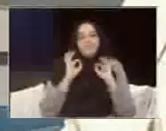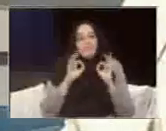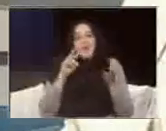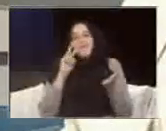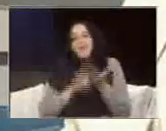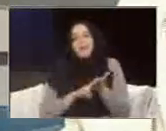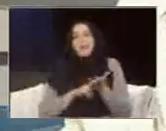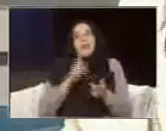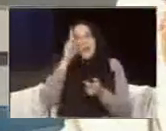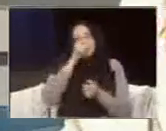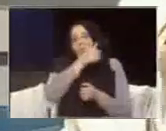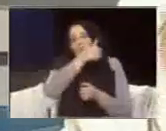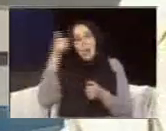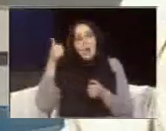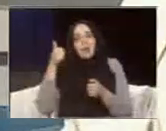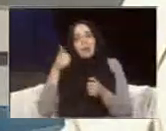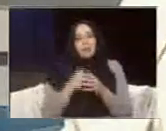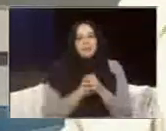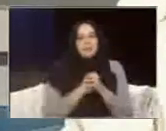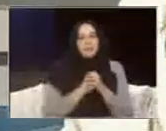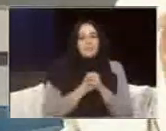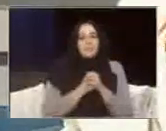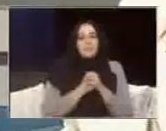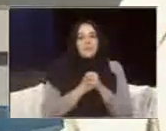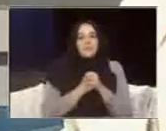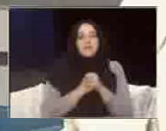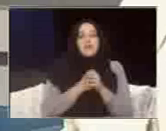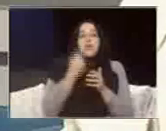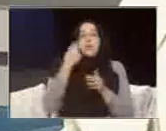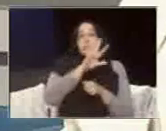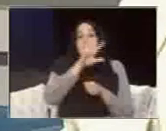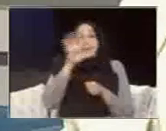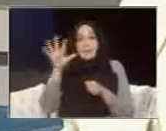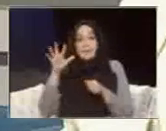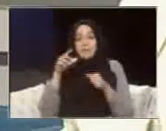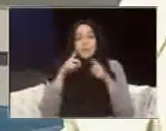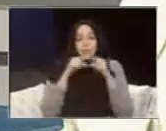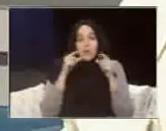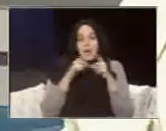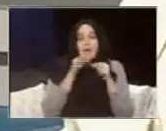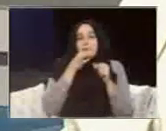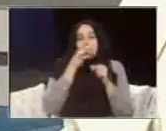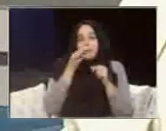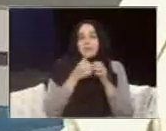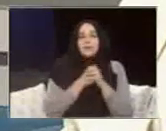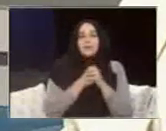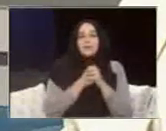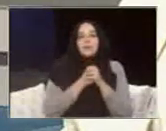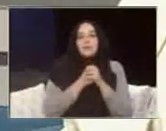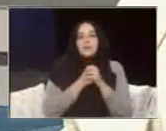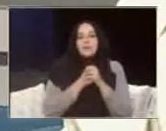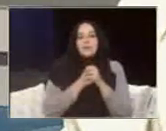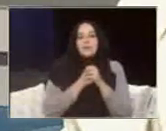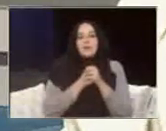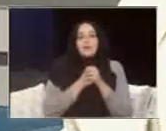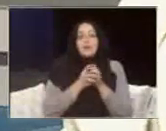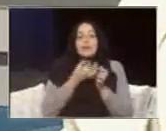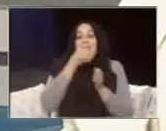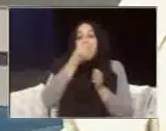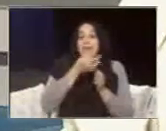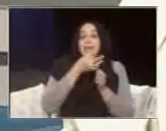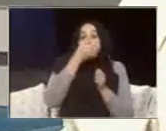أنه لا إله إلا الله، الآية 50 ففروا إلى الله، الآية 55 ربي سبحانه يقول وذكر